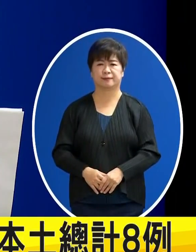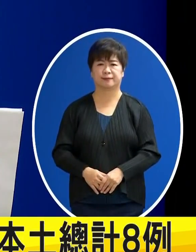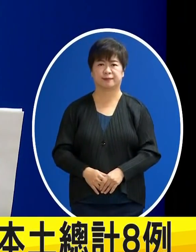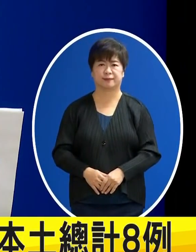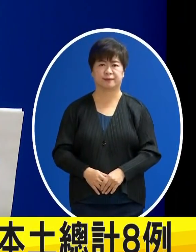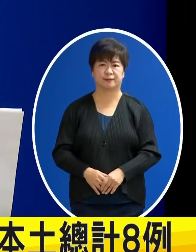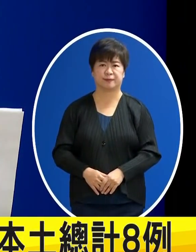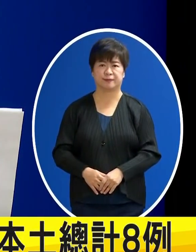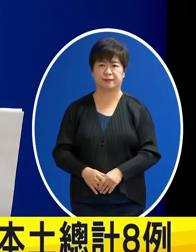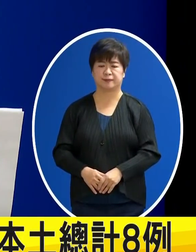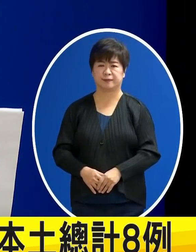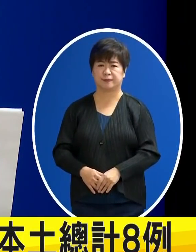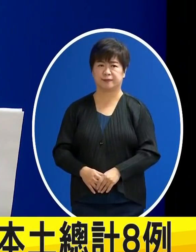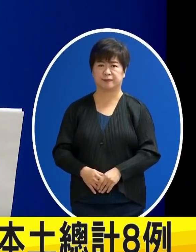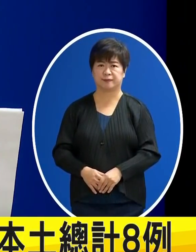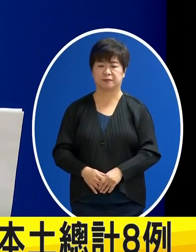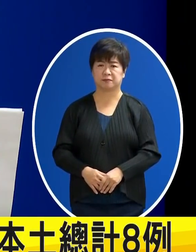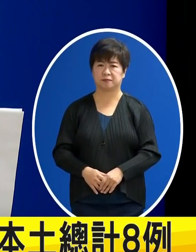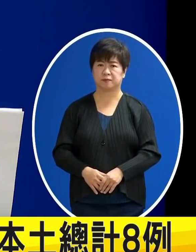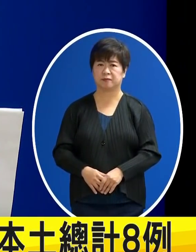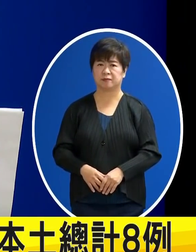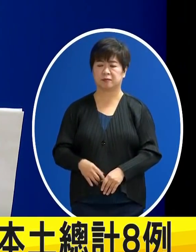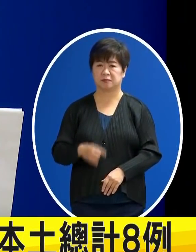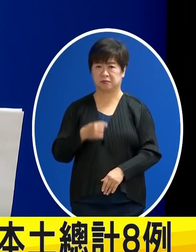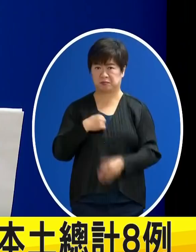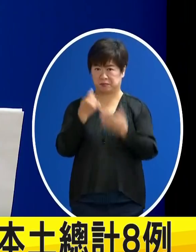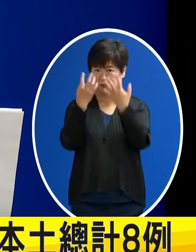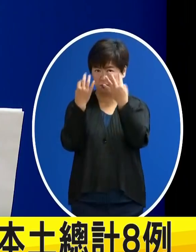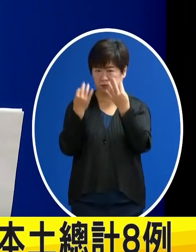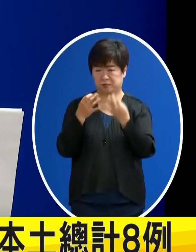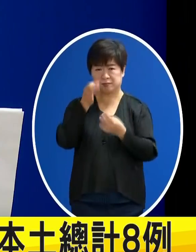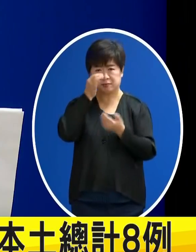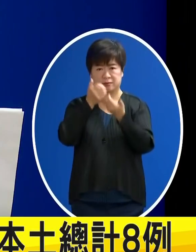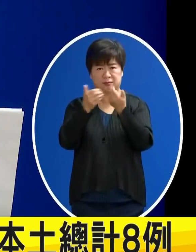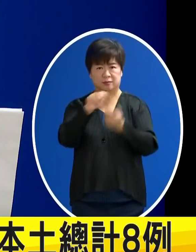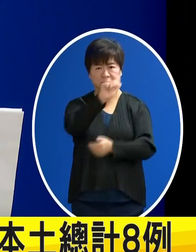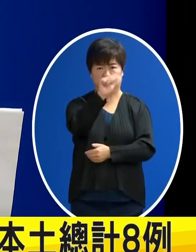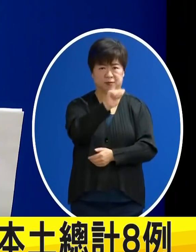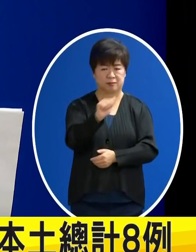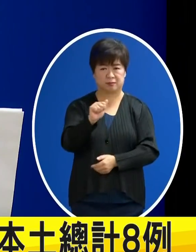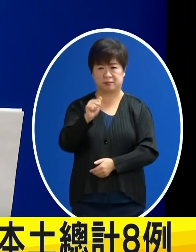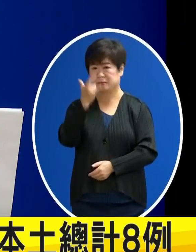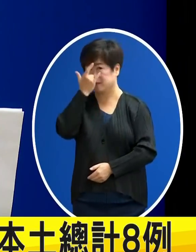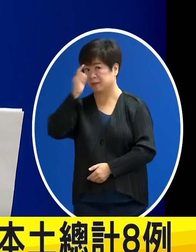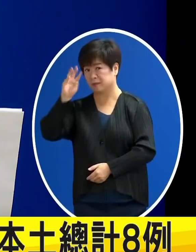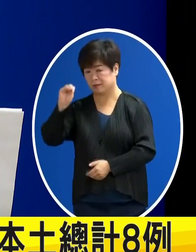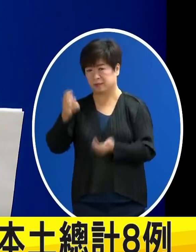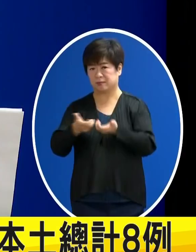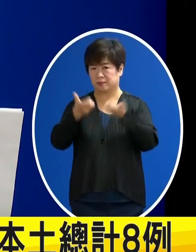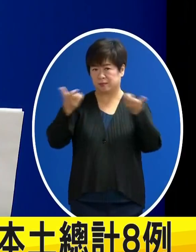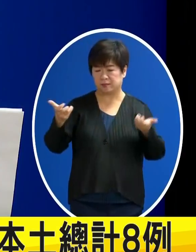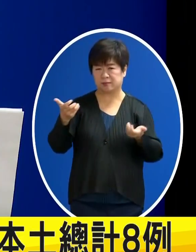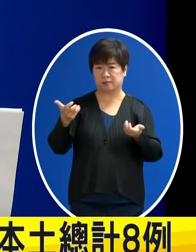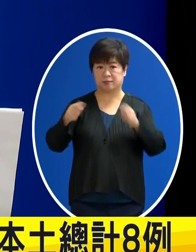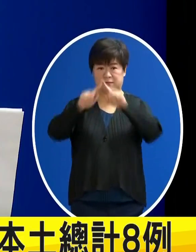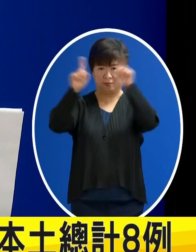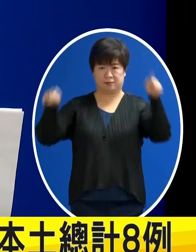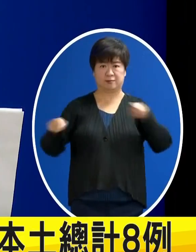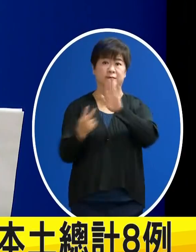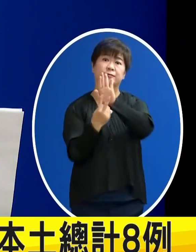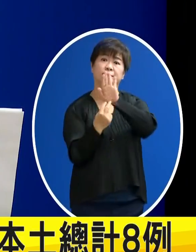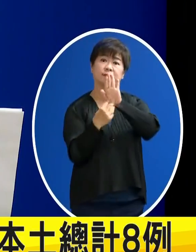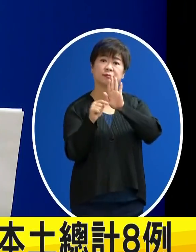那因为我们有至少还有分 AD 跟 Moderna 哦，咱们这一章是说明 AD 的部